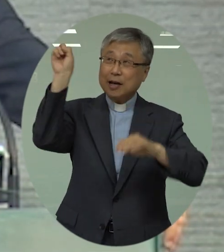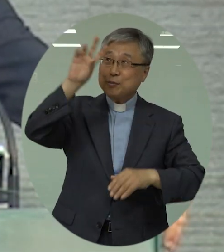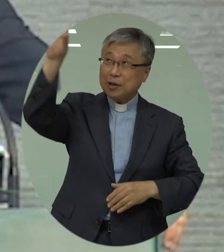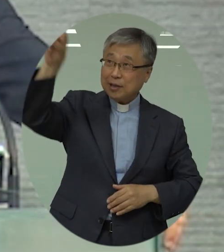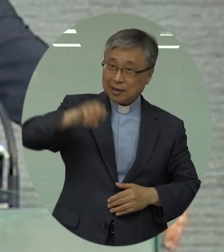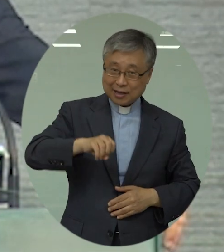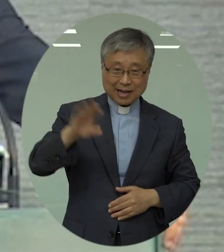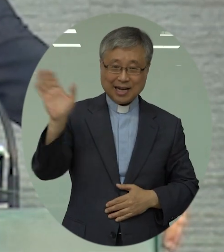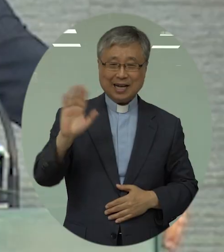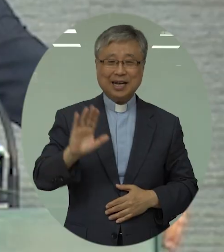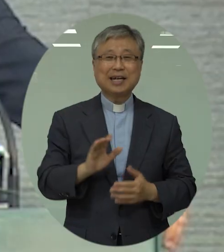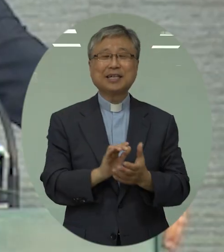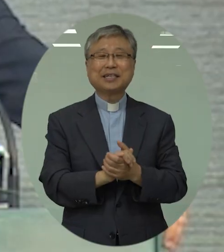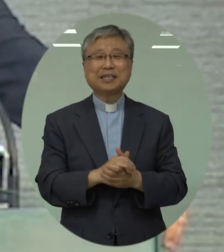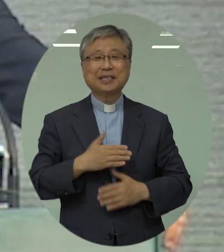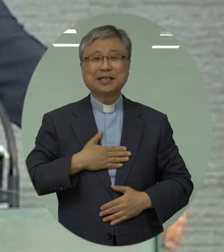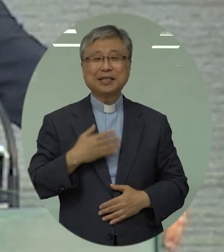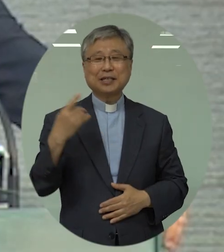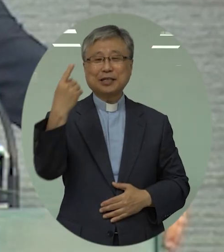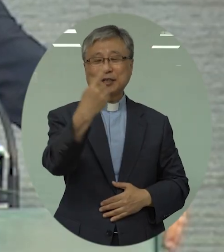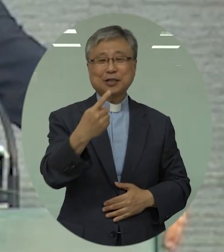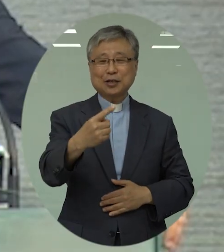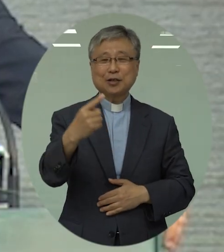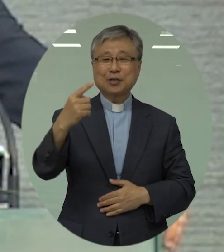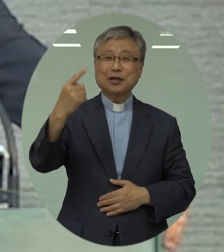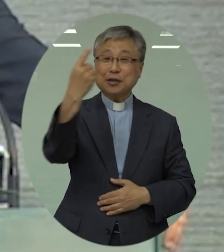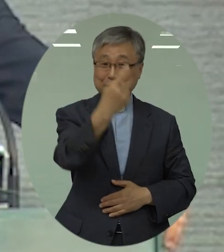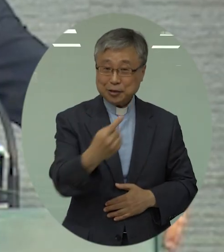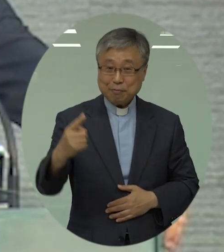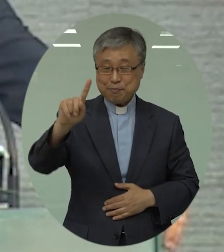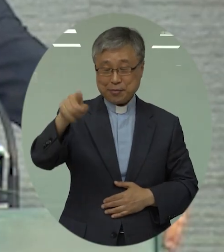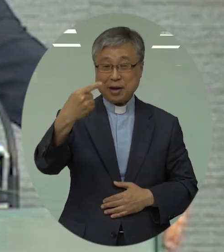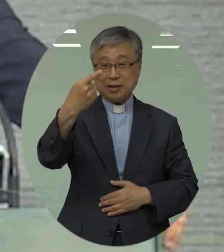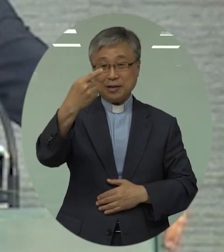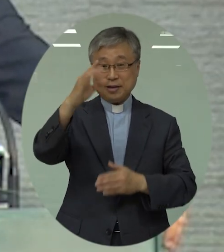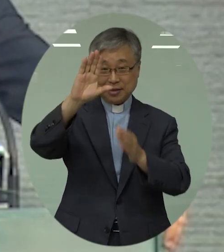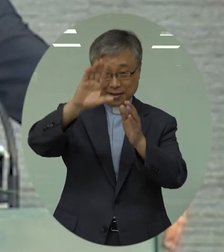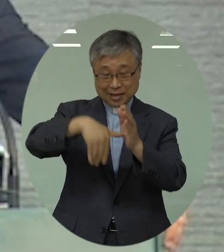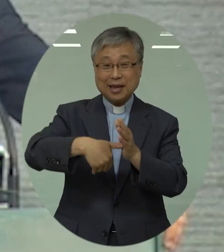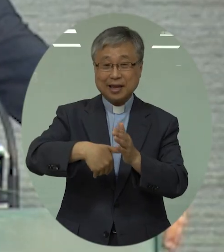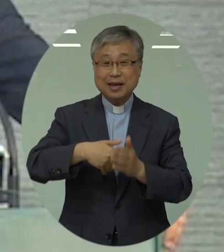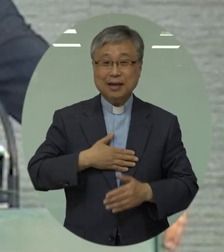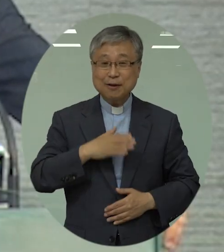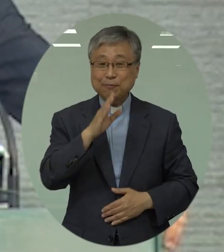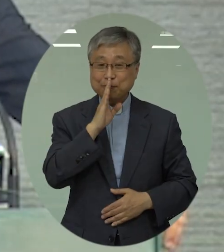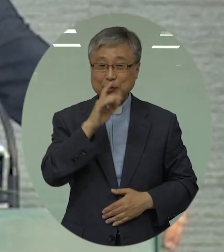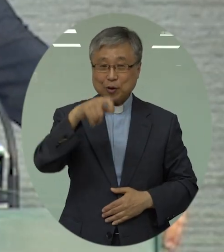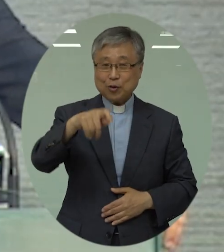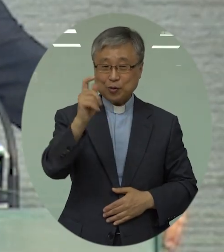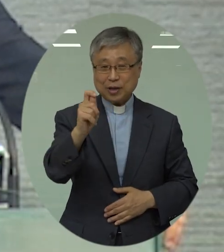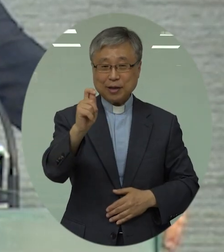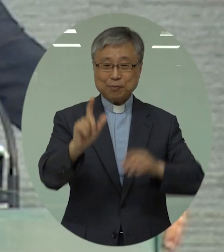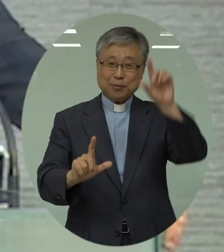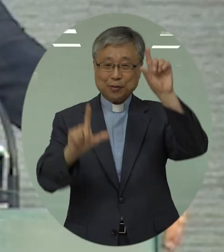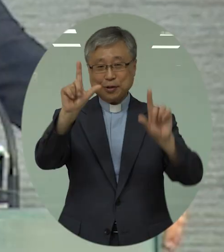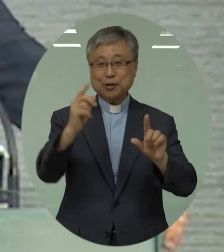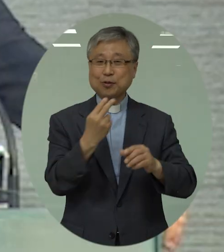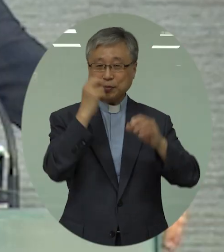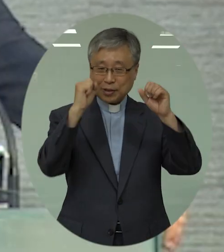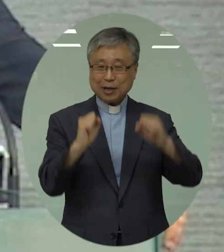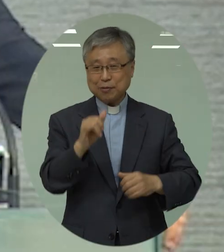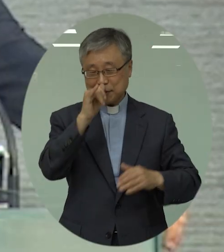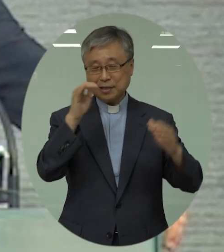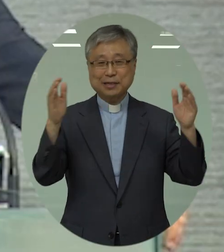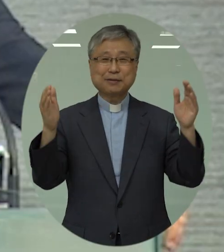것이 아니라 1100년 때부터 이미 벌써 큐티의 어떤 이런 형태가 존재하고